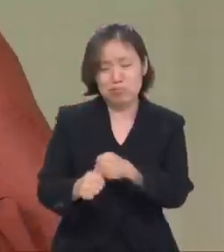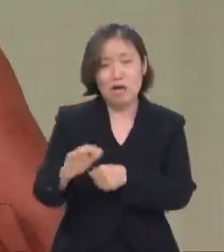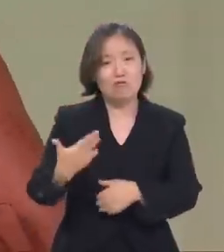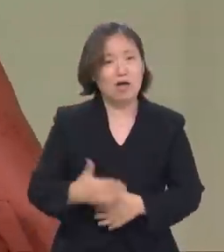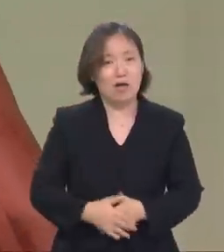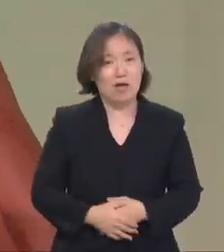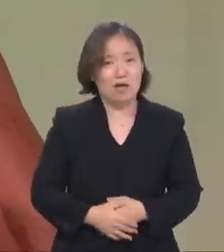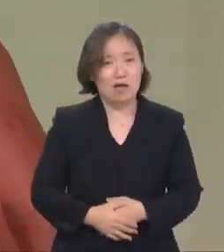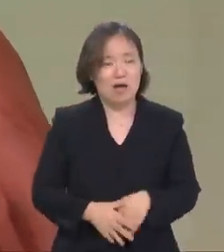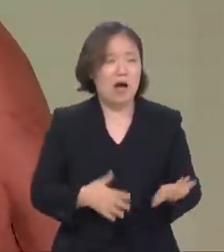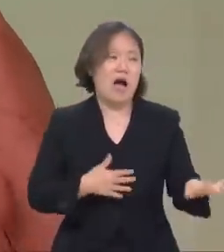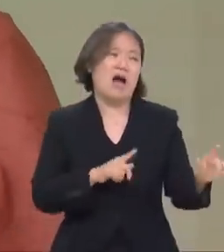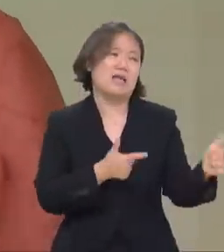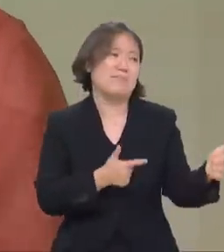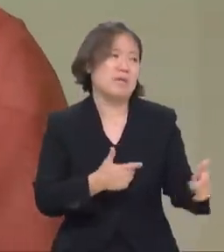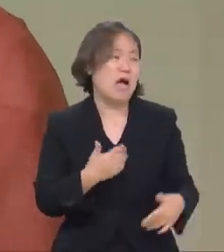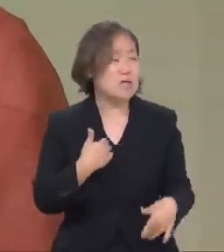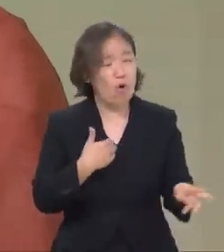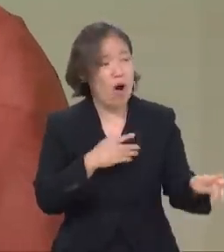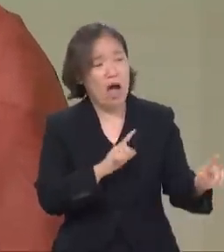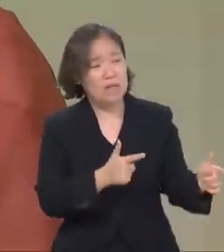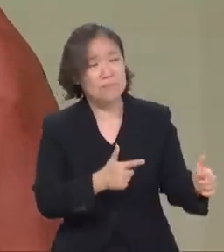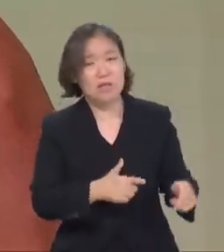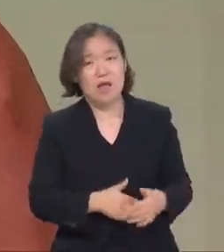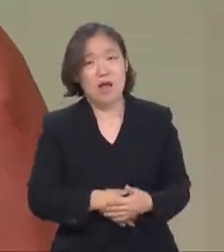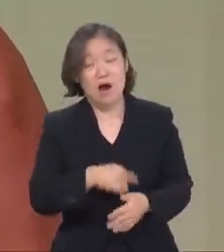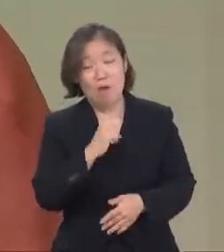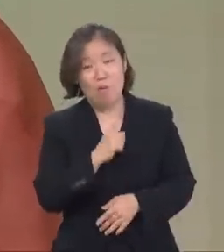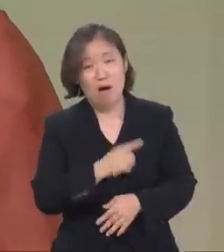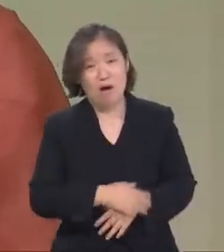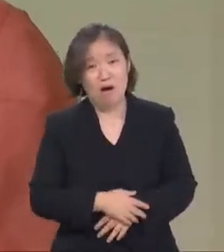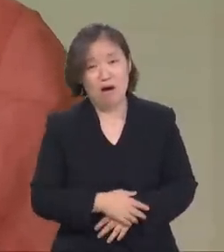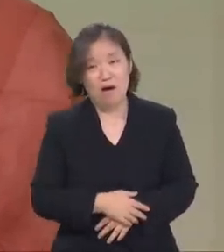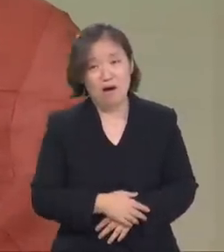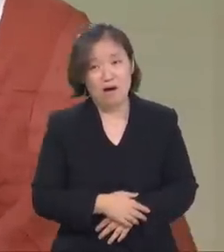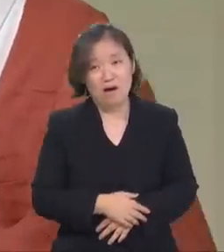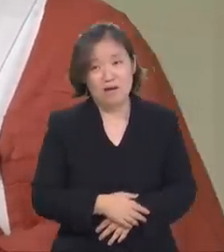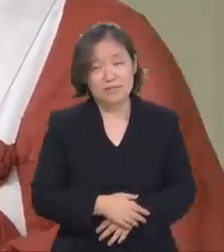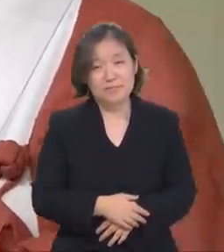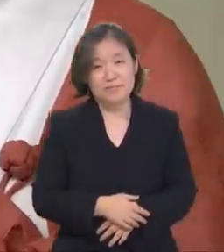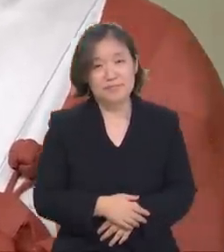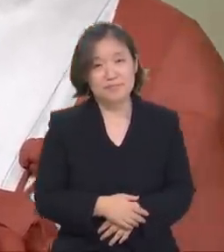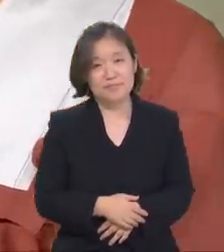아닙니다 하늘이 알고 땅이 합니다 저는 안 가져갔습니다